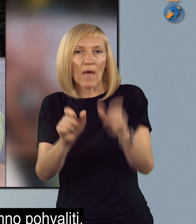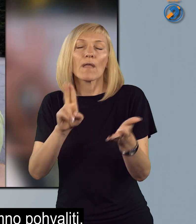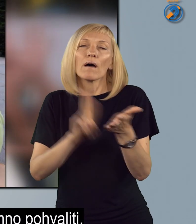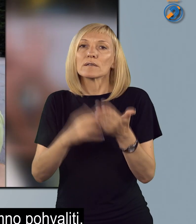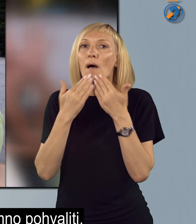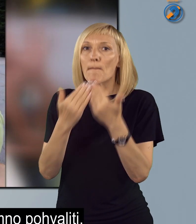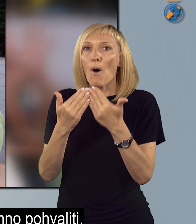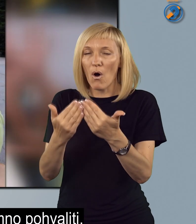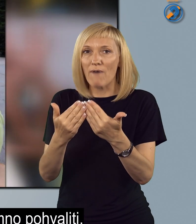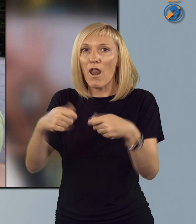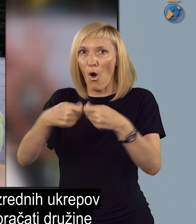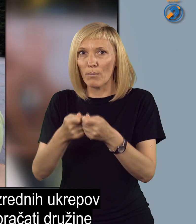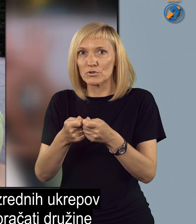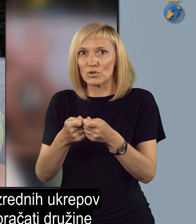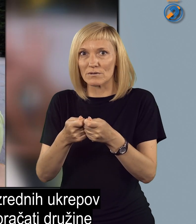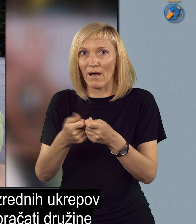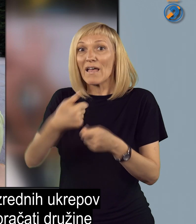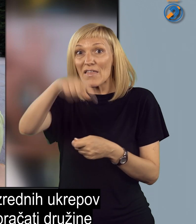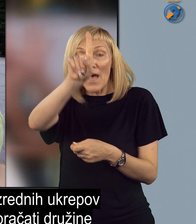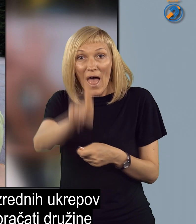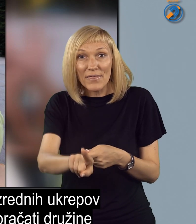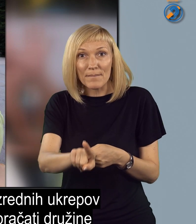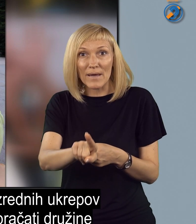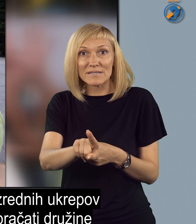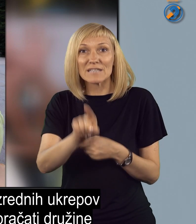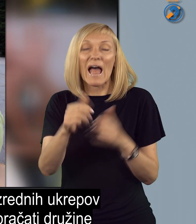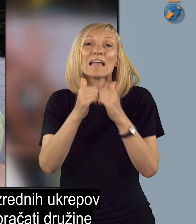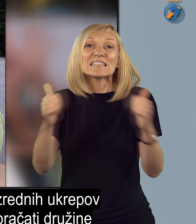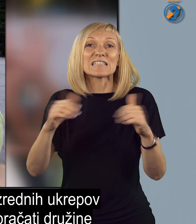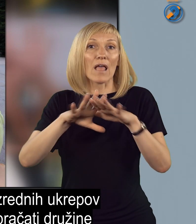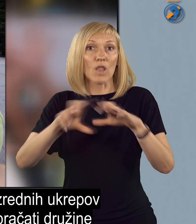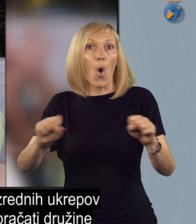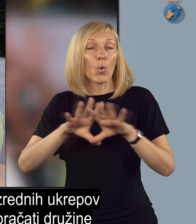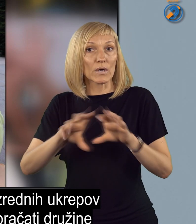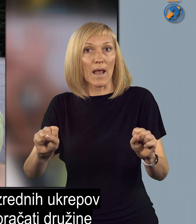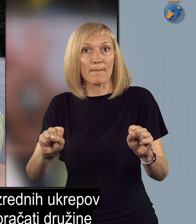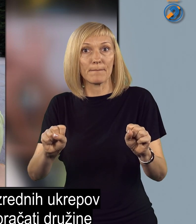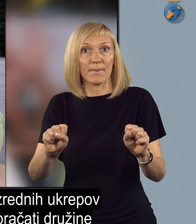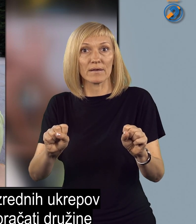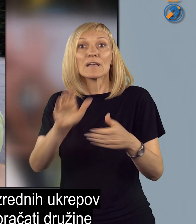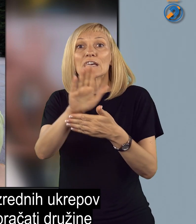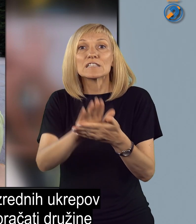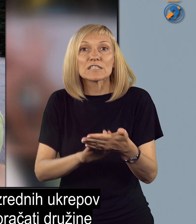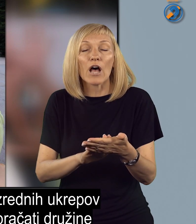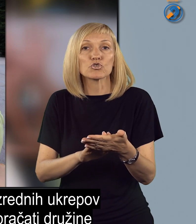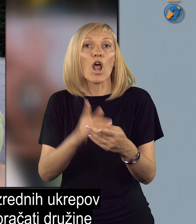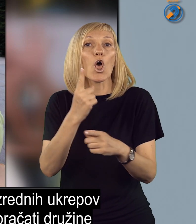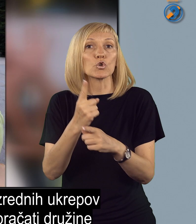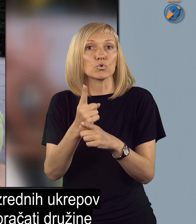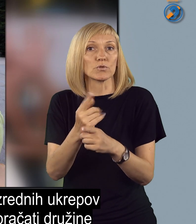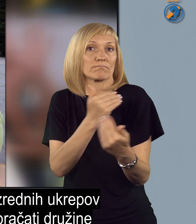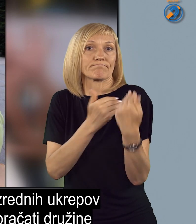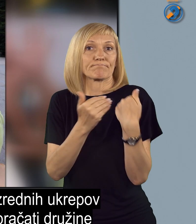izjemno pohvaliti. In v tem času meseca dni teh izrednih ukrepov so se začele pa na